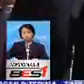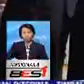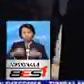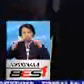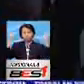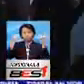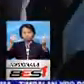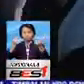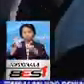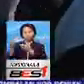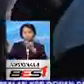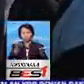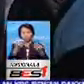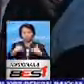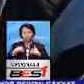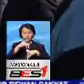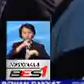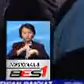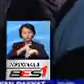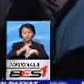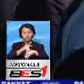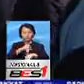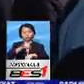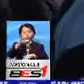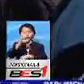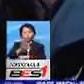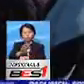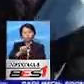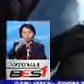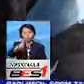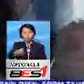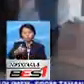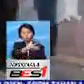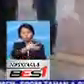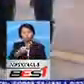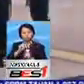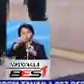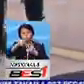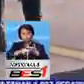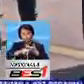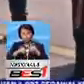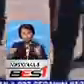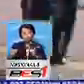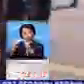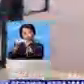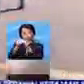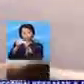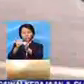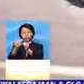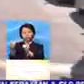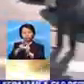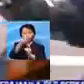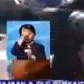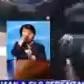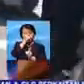Majlis sambutan rasmi akan diadakan di The Great Hall of the People pukul 5 petang esok dan diikuti dengan pertemuan dua hala di antara